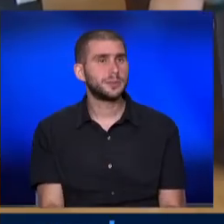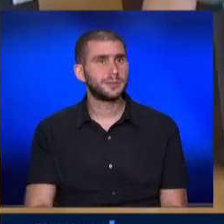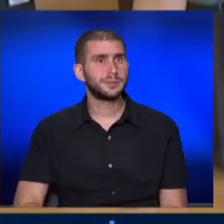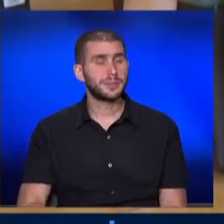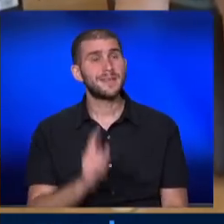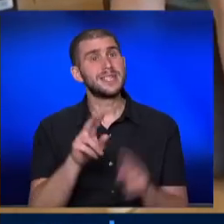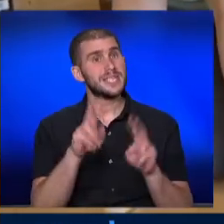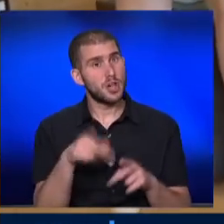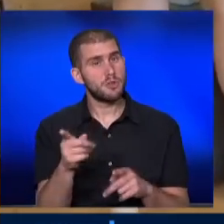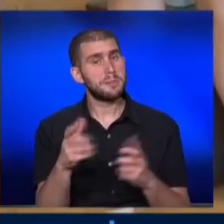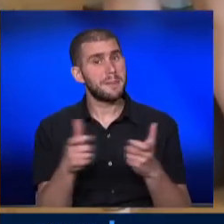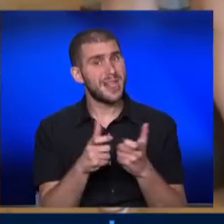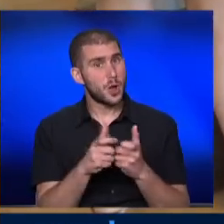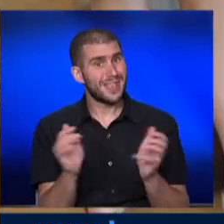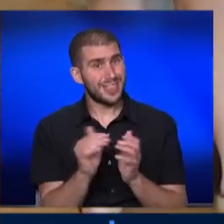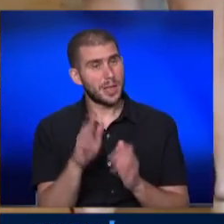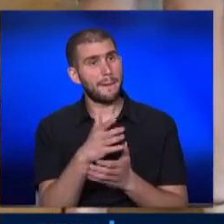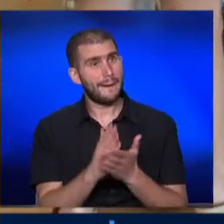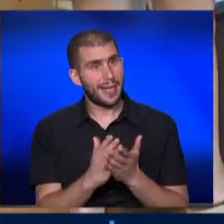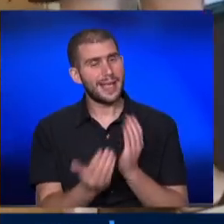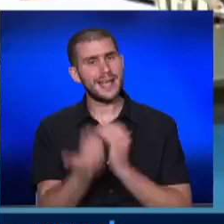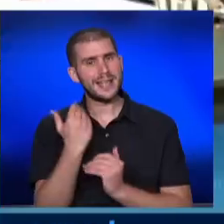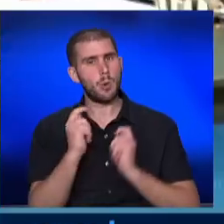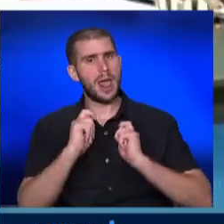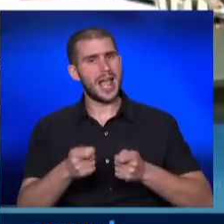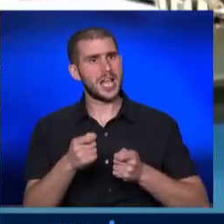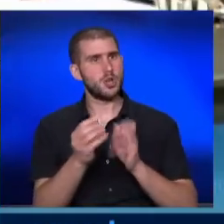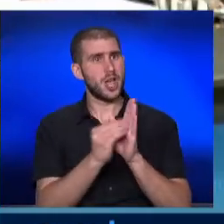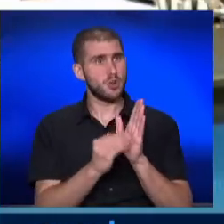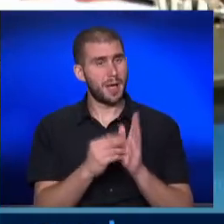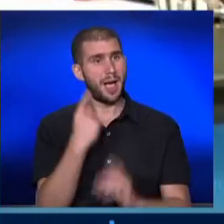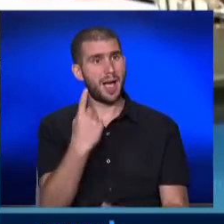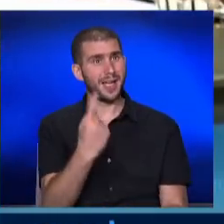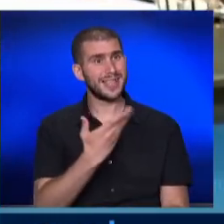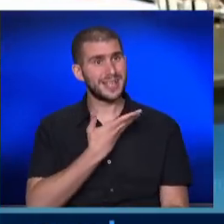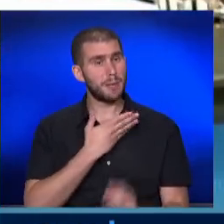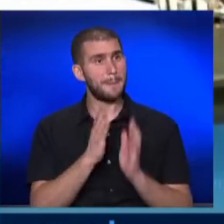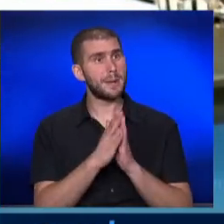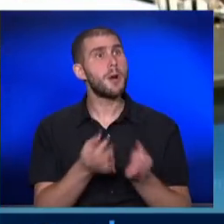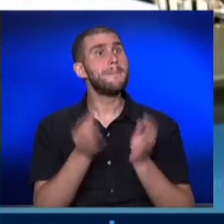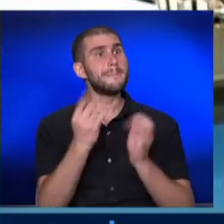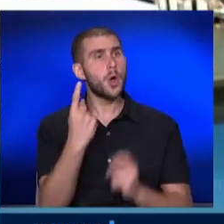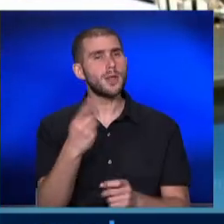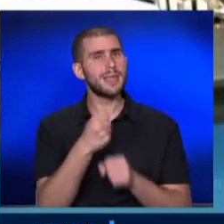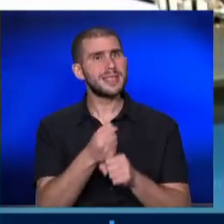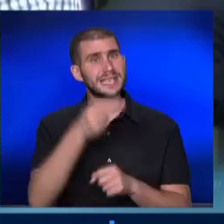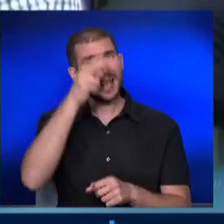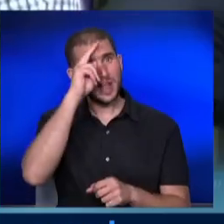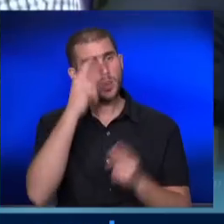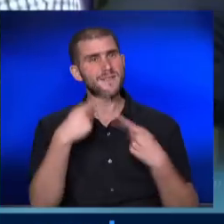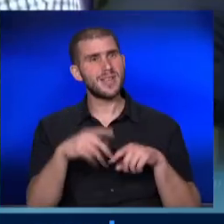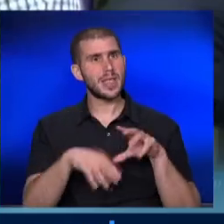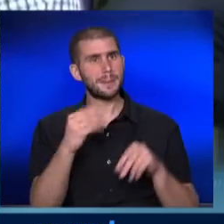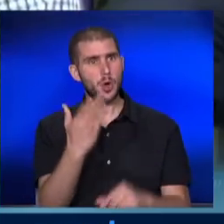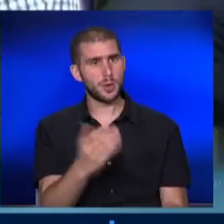אבל יש גם בין המפלגות הקטנות, כאלה שהקדימו להגיש את הרשימה, אחת מהן קיבלה בקשה מיוחדת מנציג הליכוד בוועדת